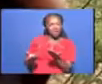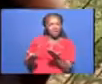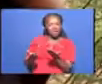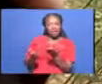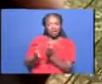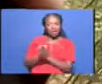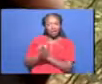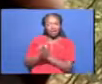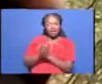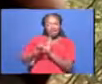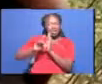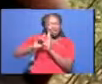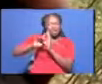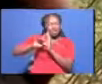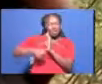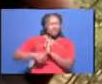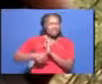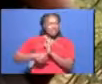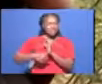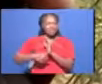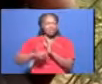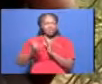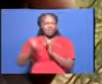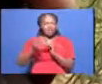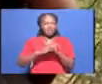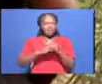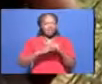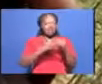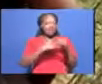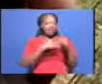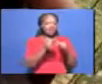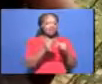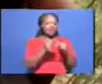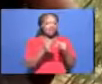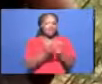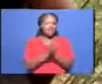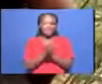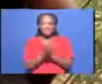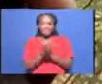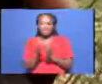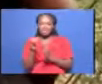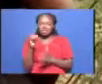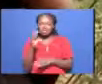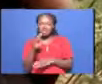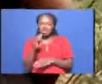ulikuja late 80s na DC ambaye alikuwa anaitwa Mathenge.